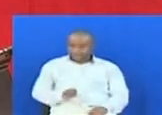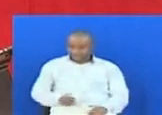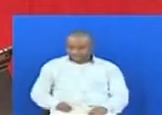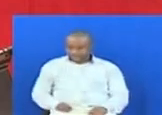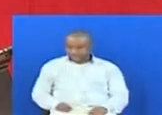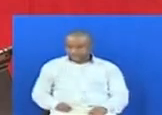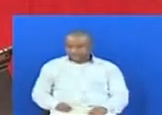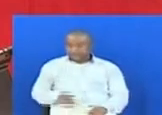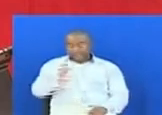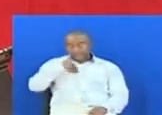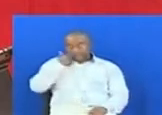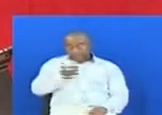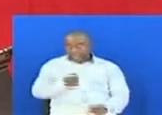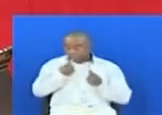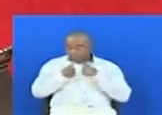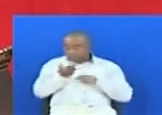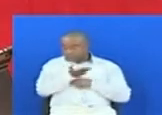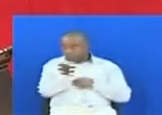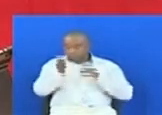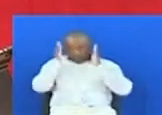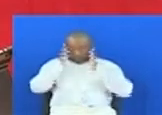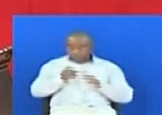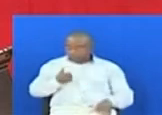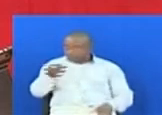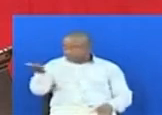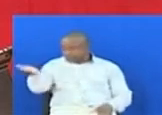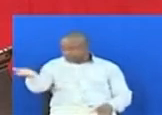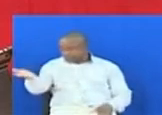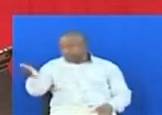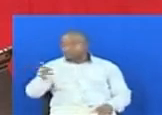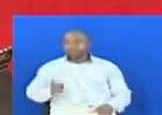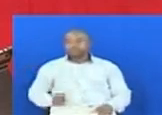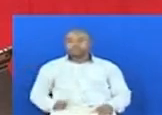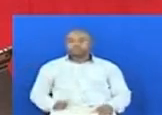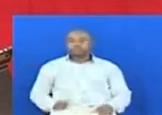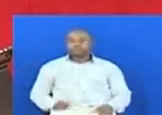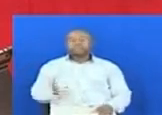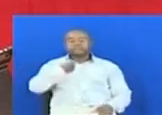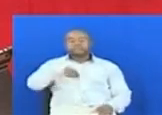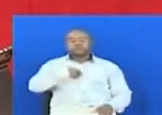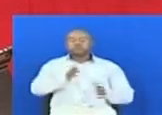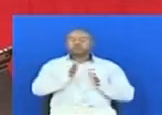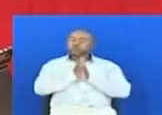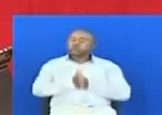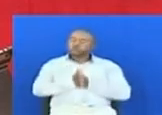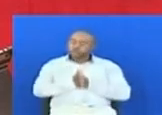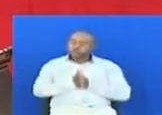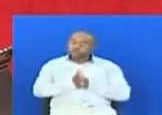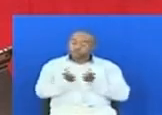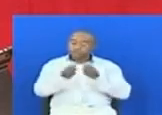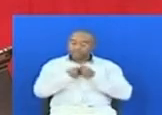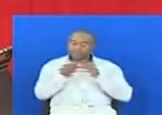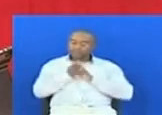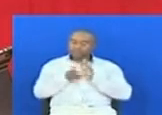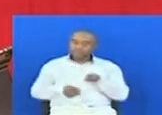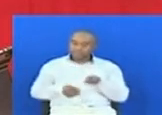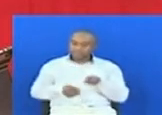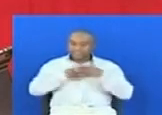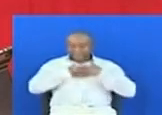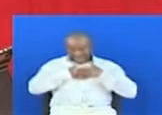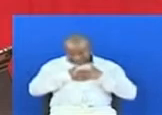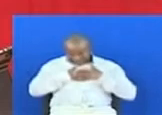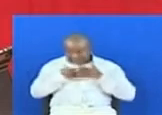kumwamini. Baada ya kusema hayo Mheshimiwa Rais, Mheshimiwa Speaker, tunakushukuru na tunaendelea nashukuru kwa nafasi ambayo nimeweza kupewa. Asante